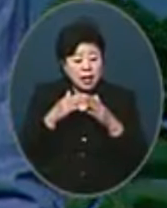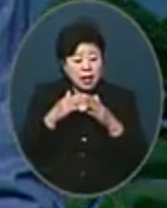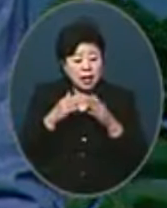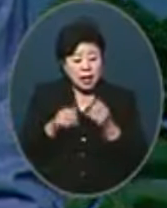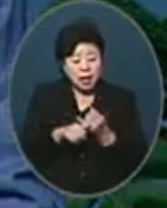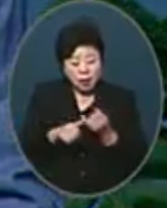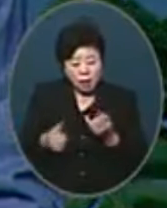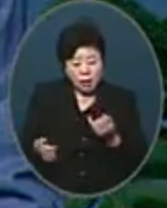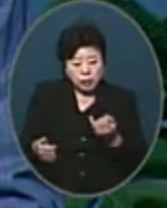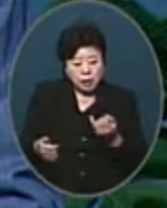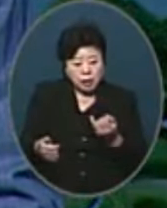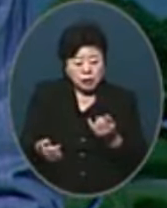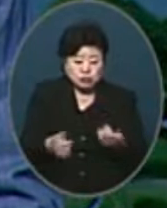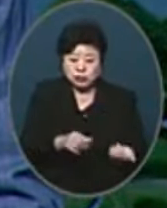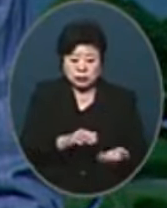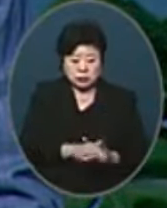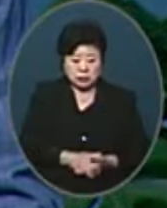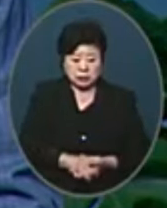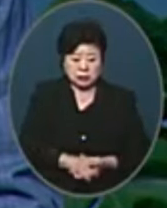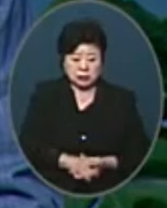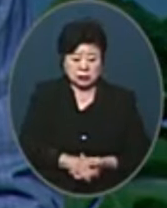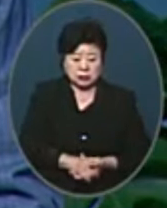과부가 죽었어요.